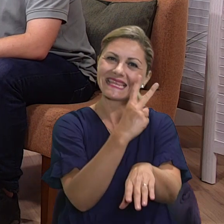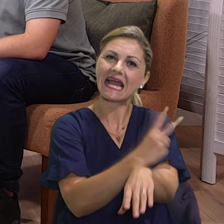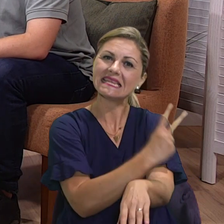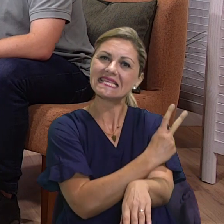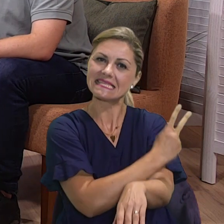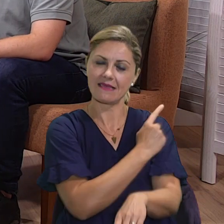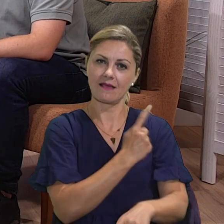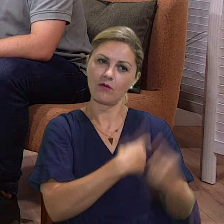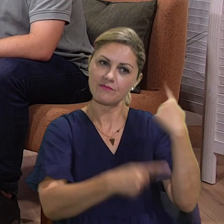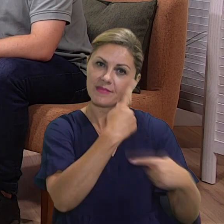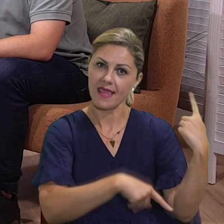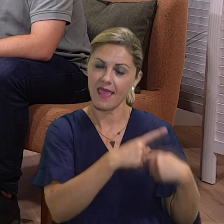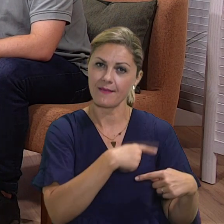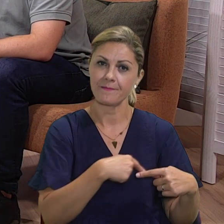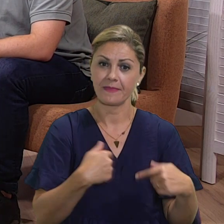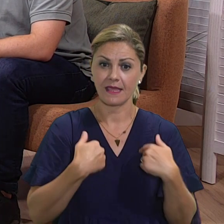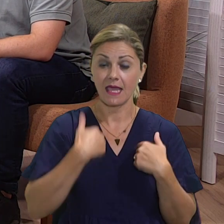za očuvanje kulturne baštine.